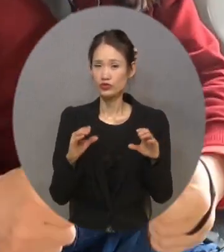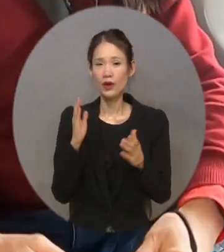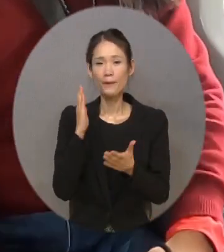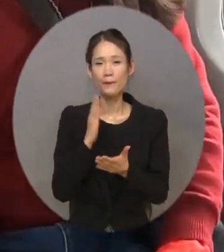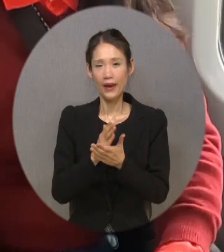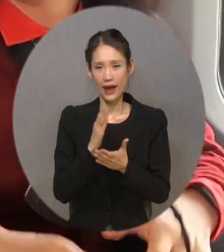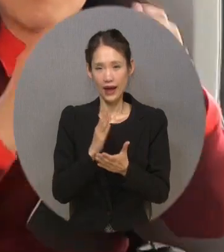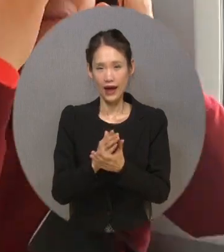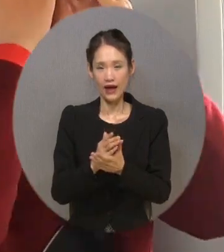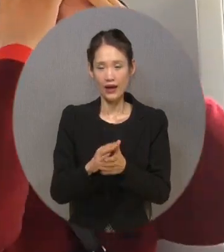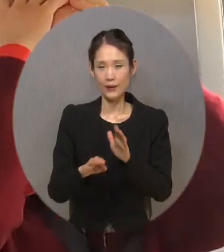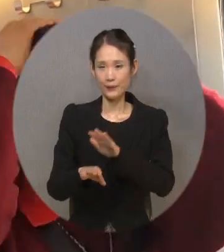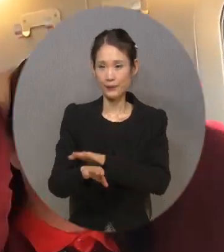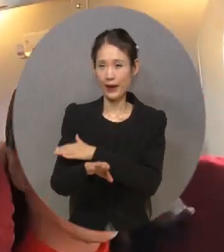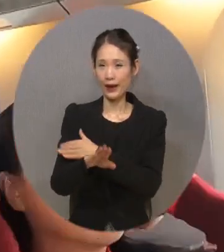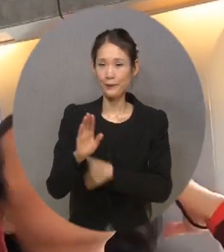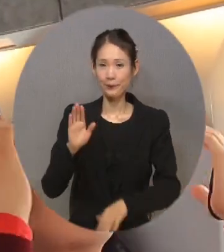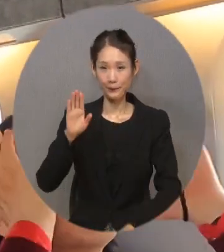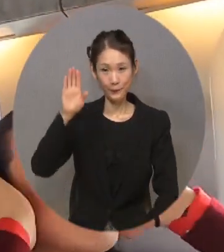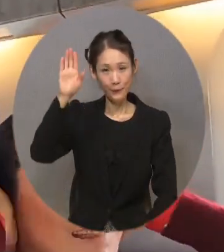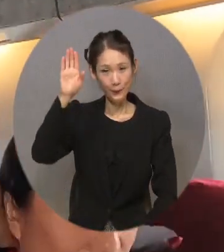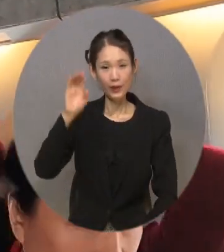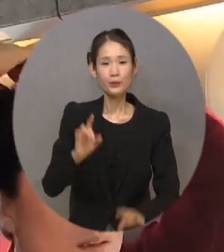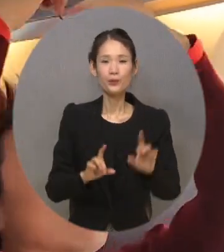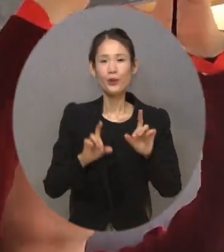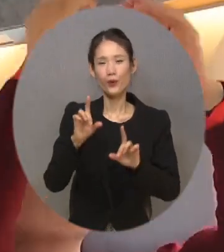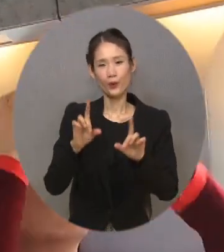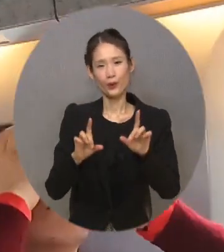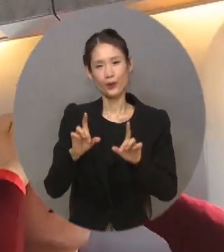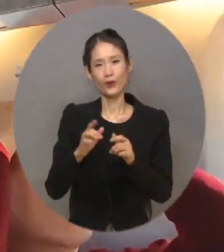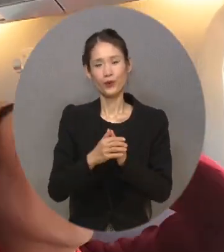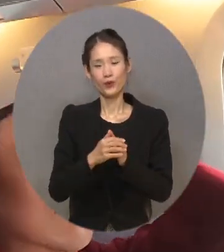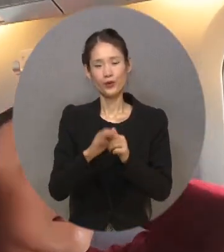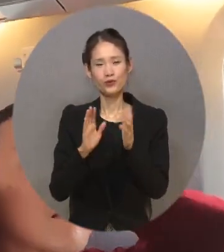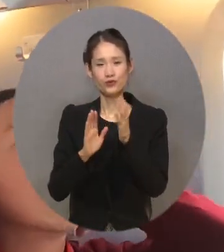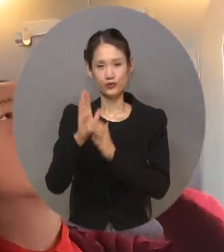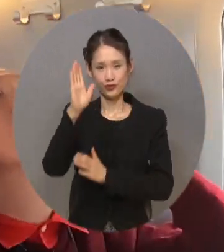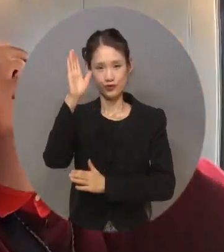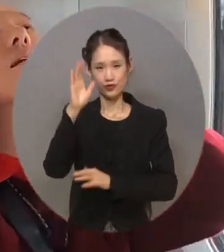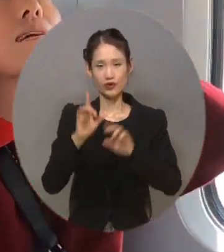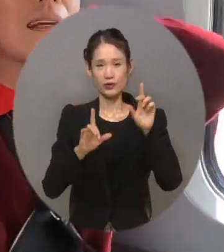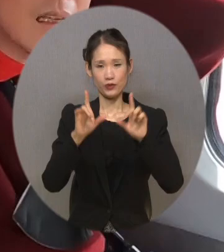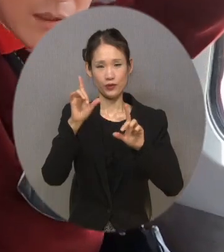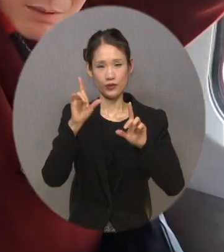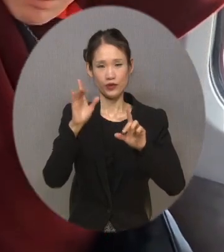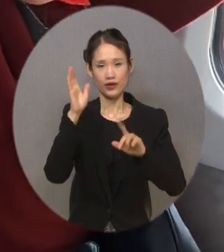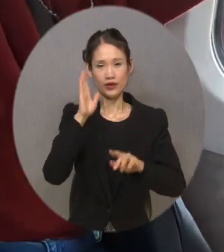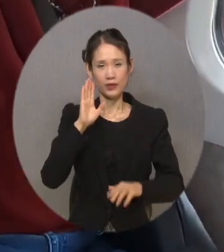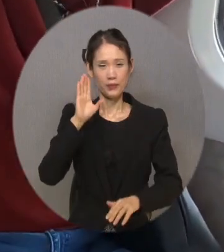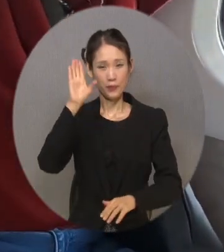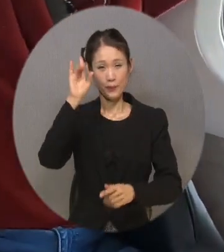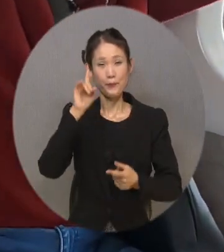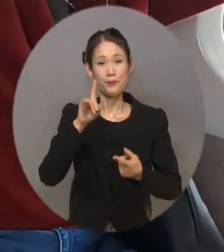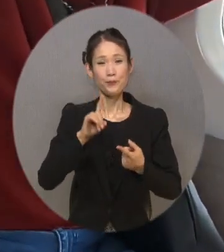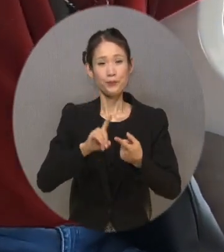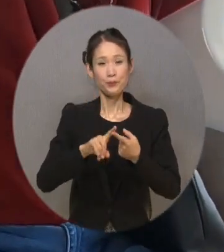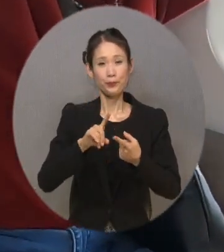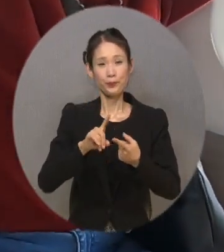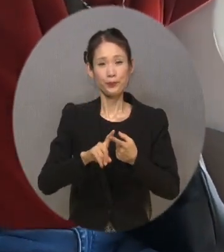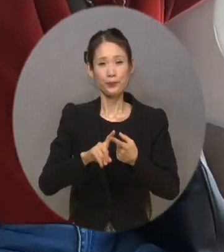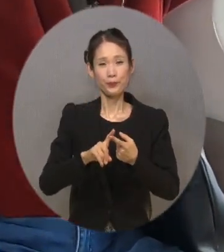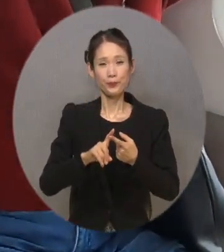말고 이 발을 펴가지고 여기서 이렇게 내보내는 거야 하늘로 찌르고 있는 거지 어. 그럼